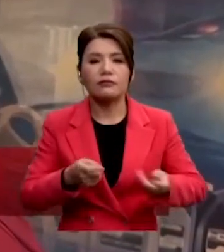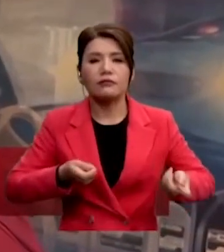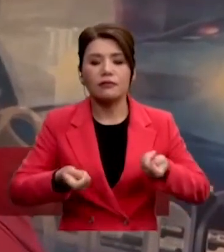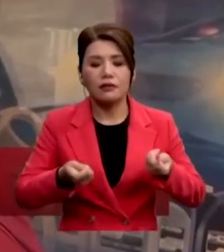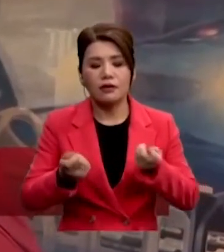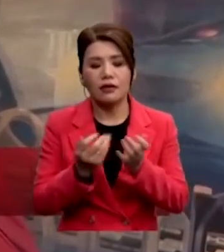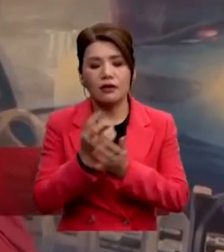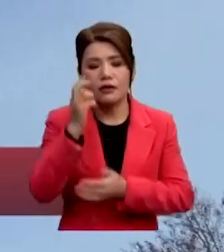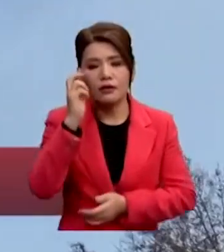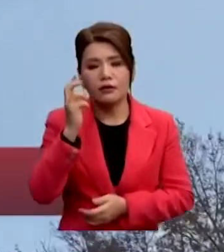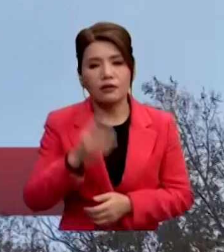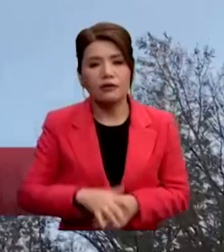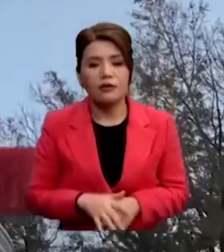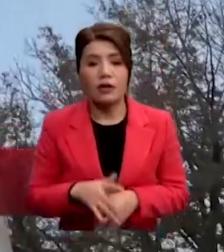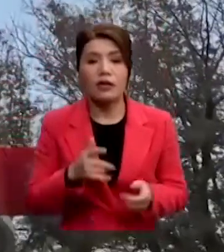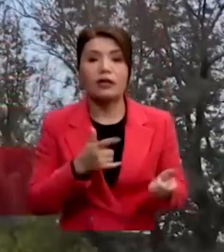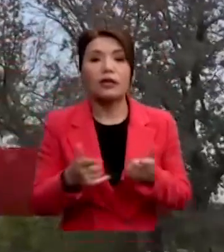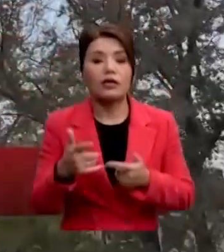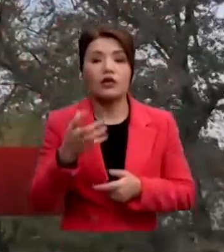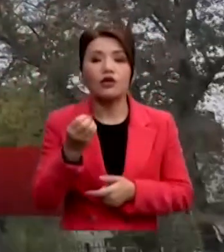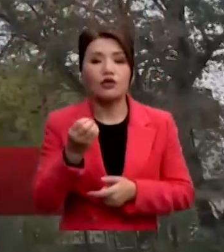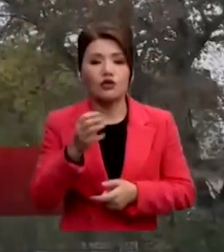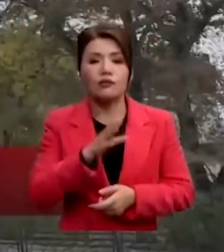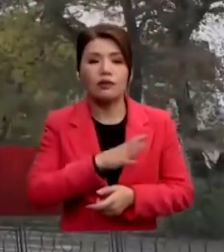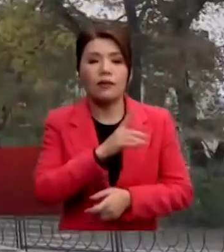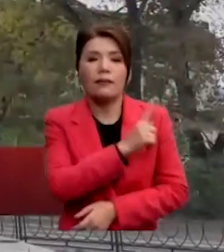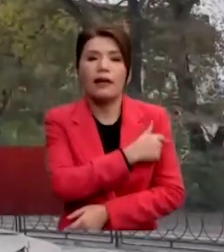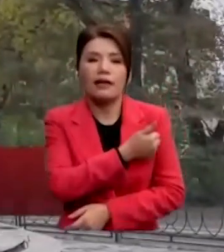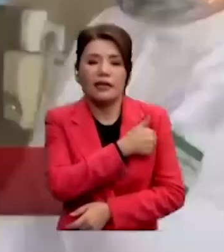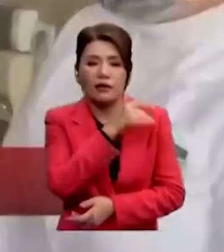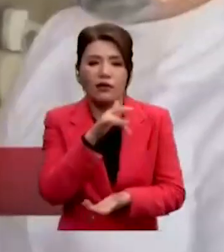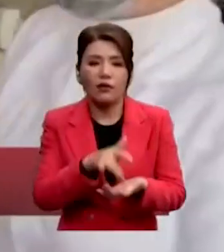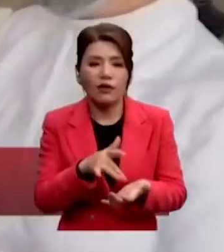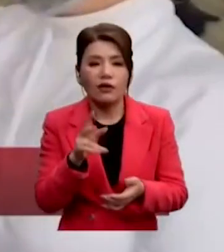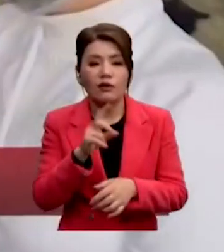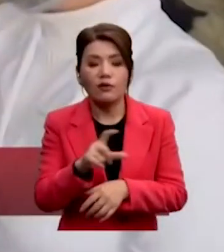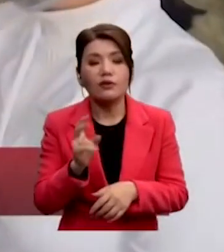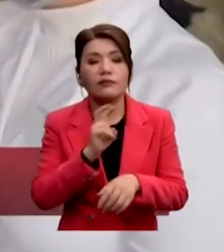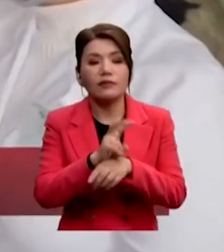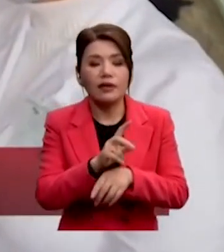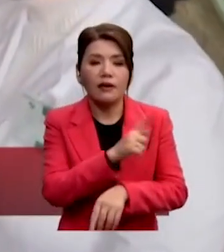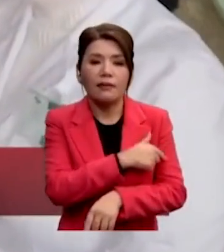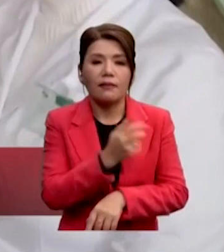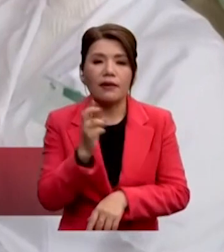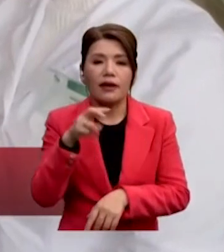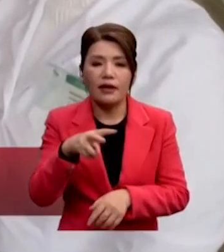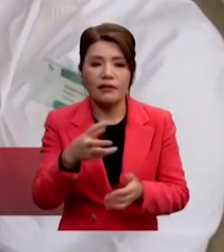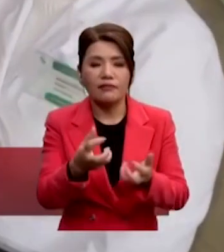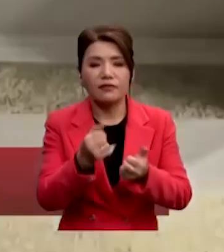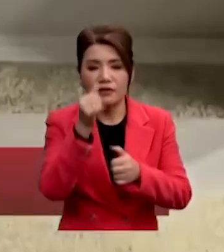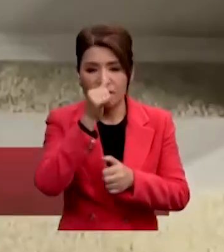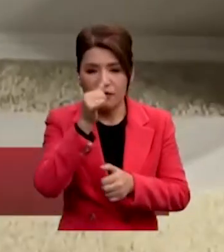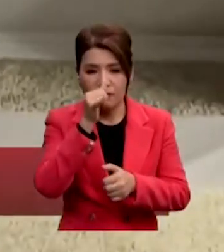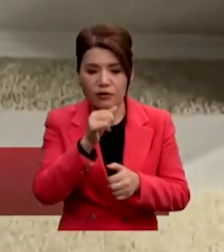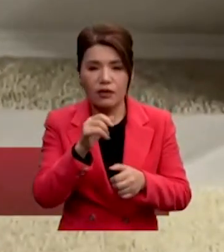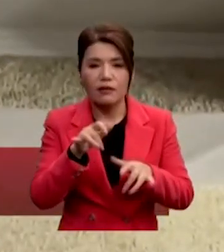нашему государству. Не готовыми к блэкауту оказались и поликлиники города. Люди не смогли получить больничные листы, база данных не работала,